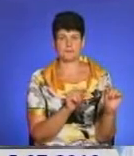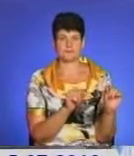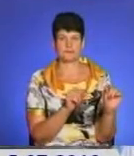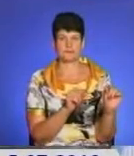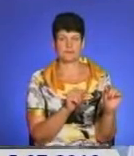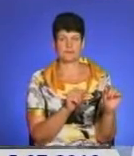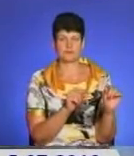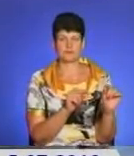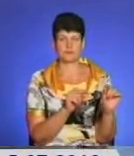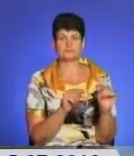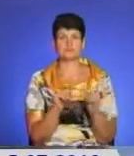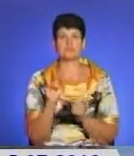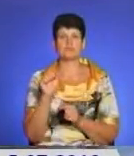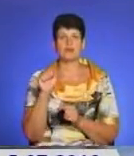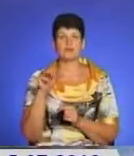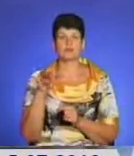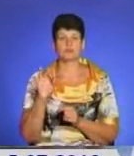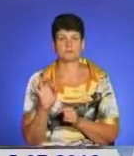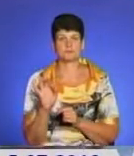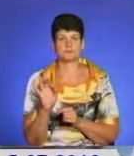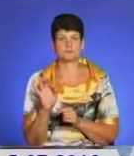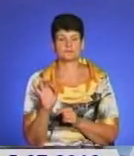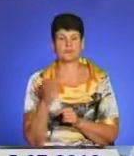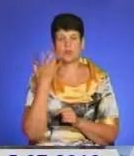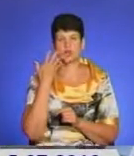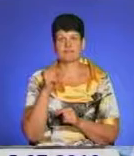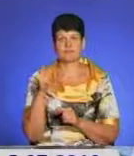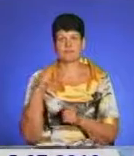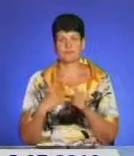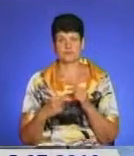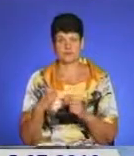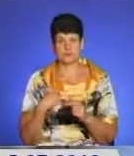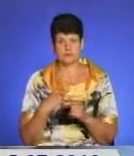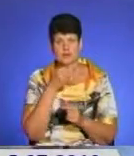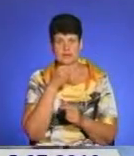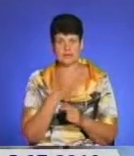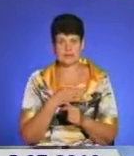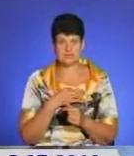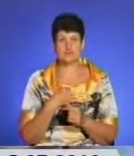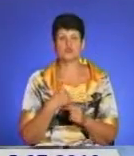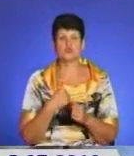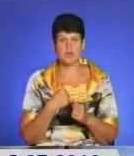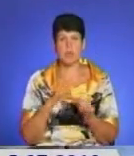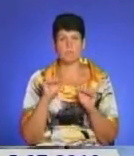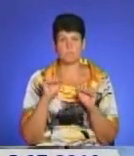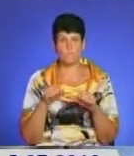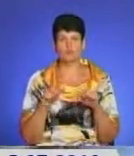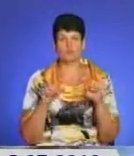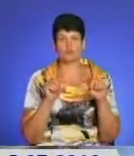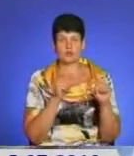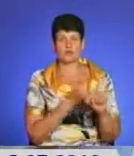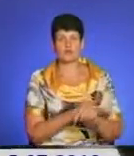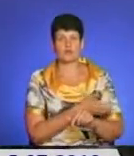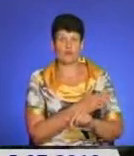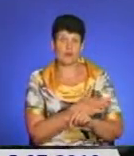на АТО в АТО, і коли він приїхав, то сказав, що я можу поїхати на поїздку в Польщу. Я